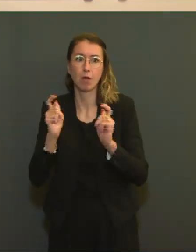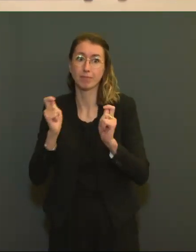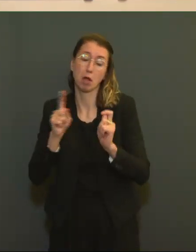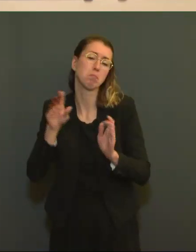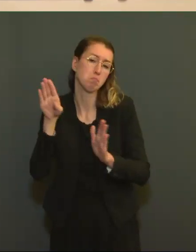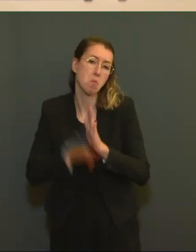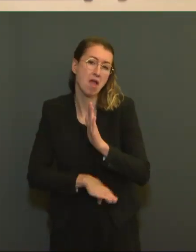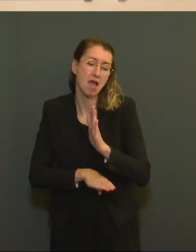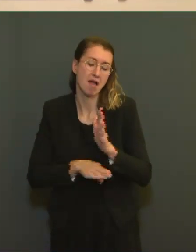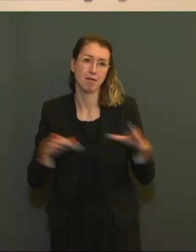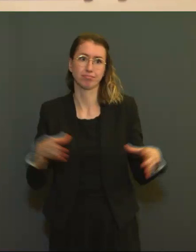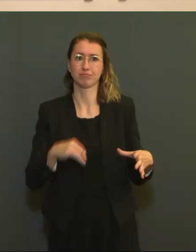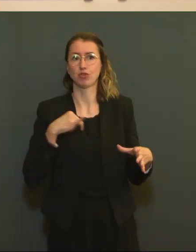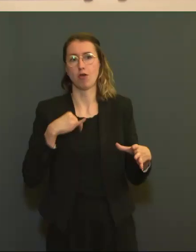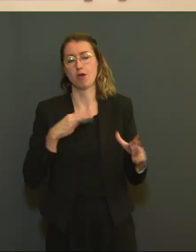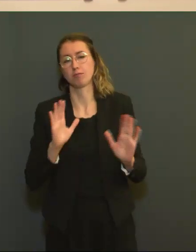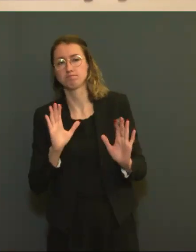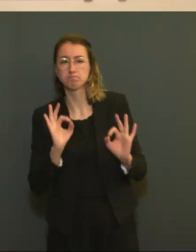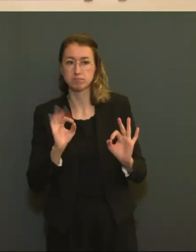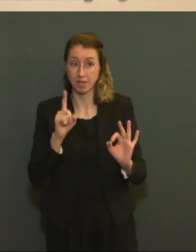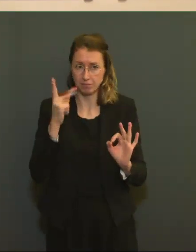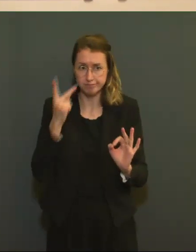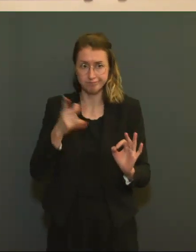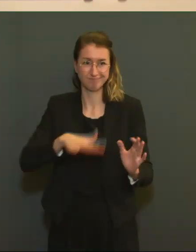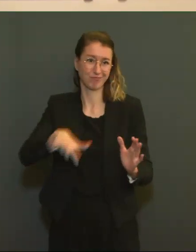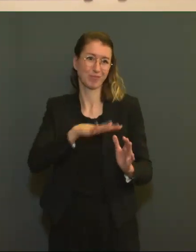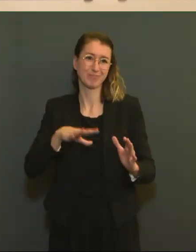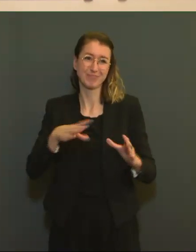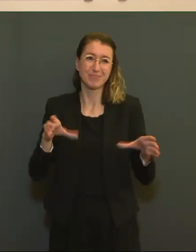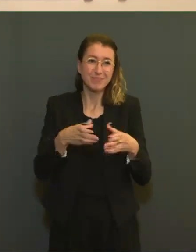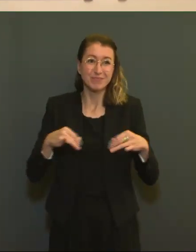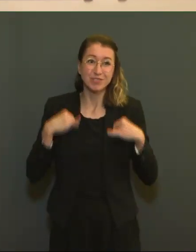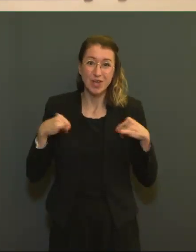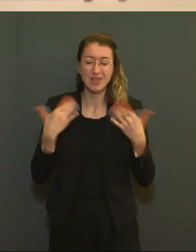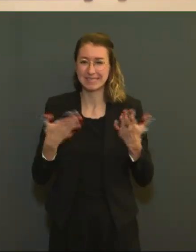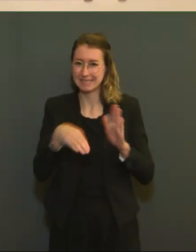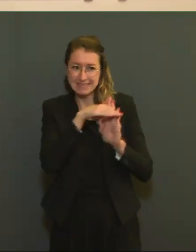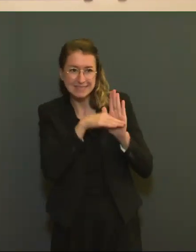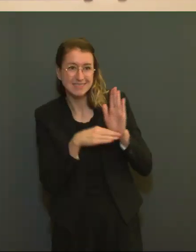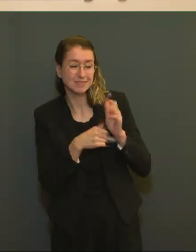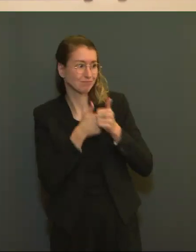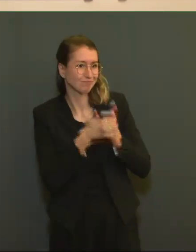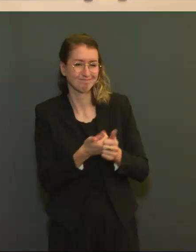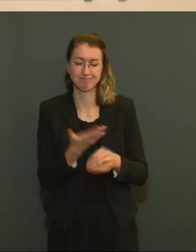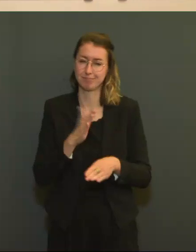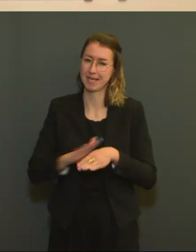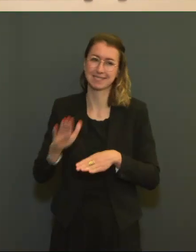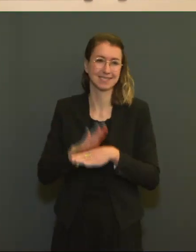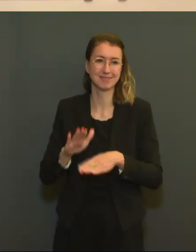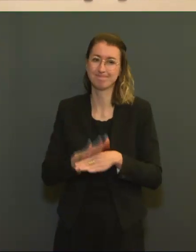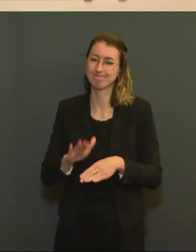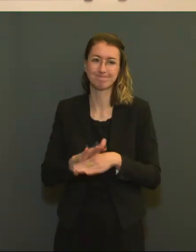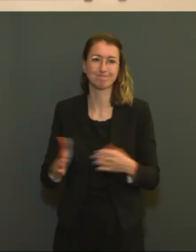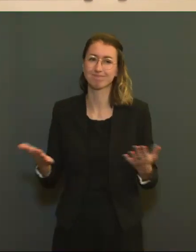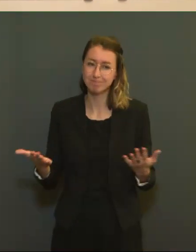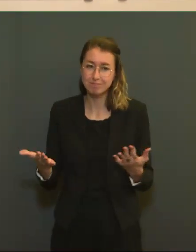certain nombre de mesures, clairement, ne sont pas prises. Il faut donc faire attention maintenant à ce que cette augmentation chez